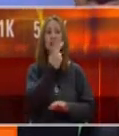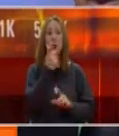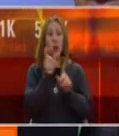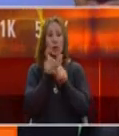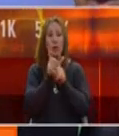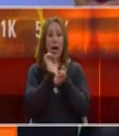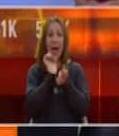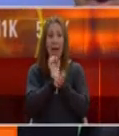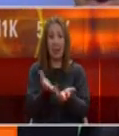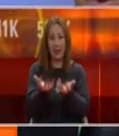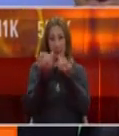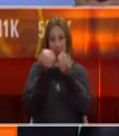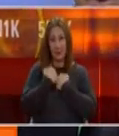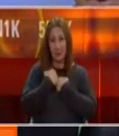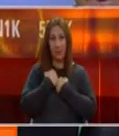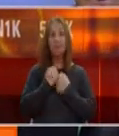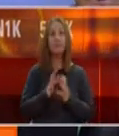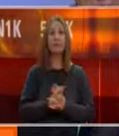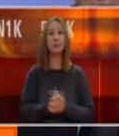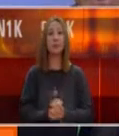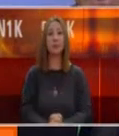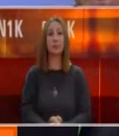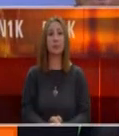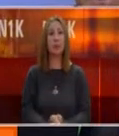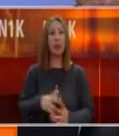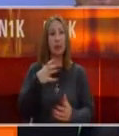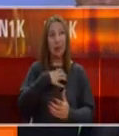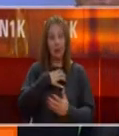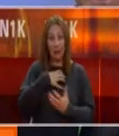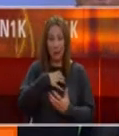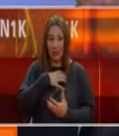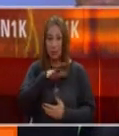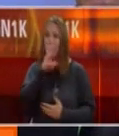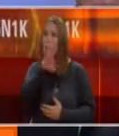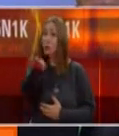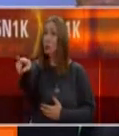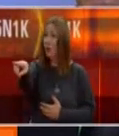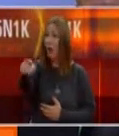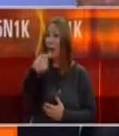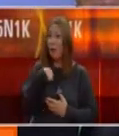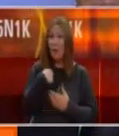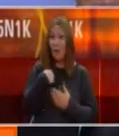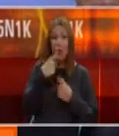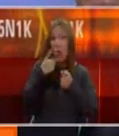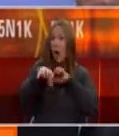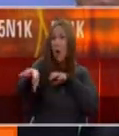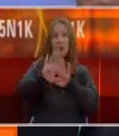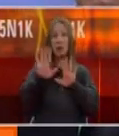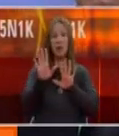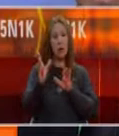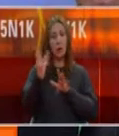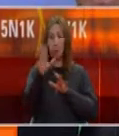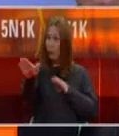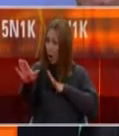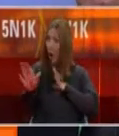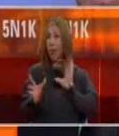aile tarafından zehir ailesinin bünyesine katıldım. Kendilerine ait 3 çocukları vardı. Beni hiçbir şekilde onlardan ayırmadan